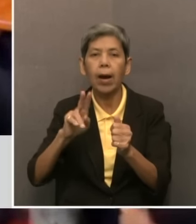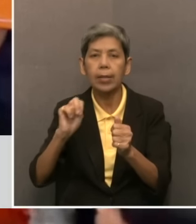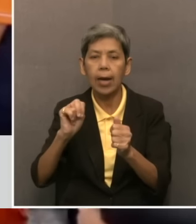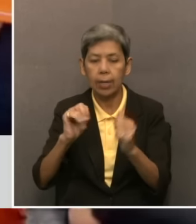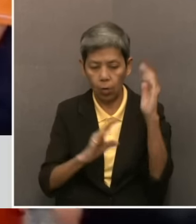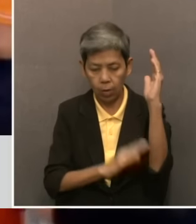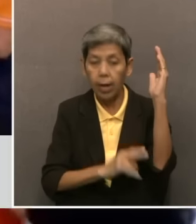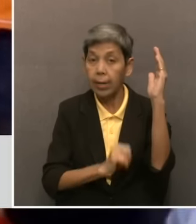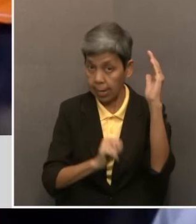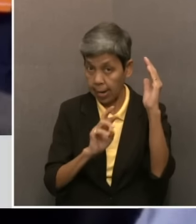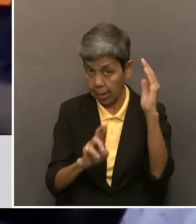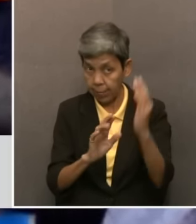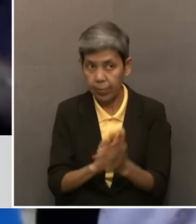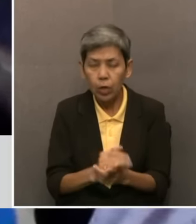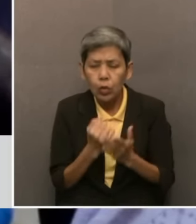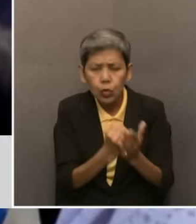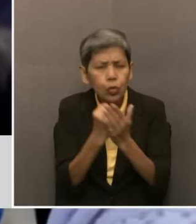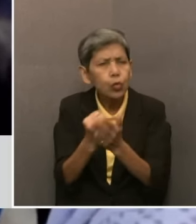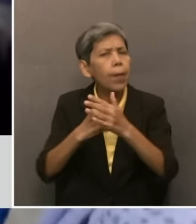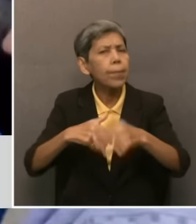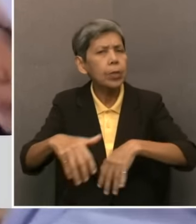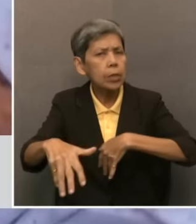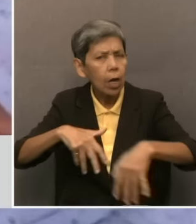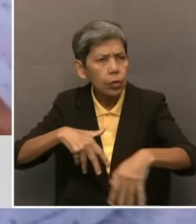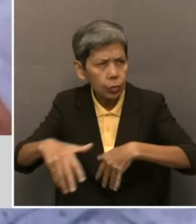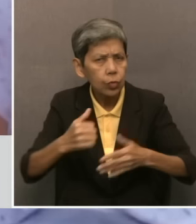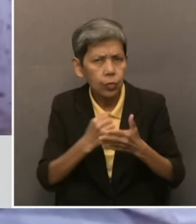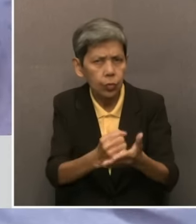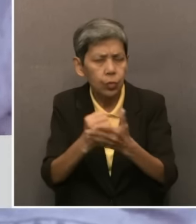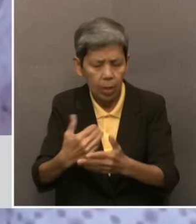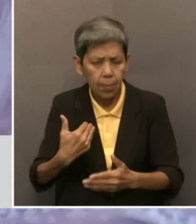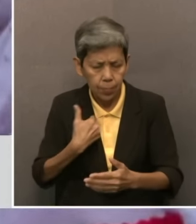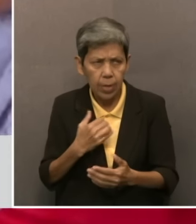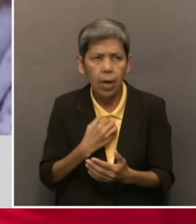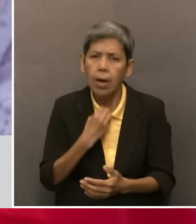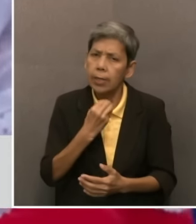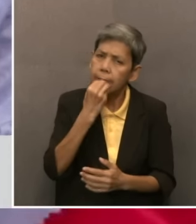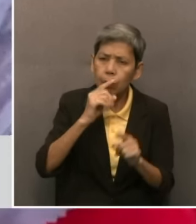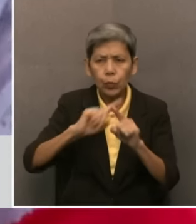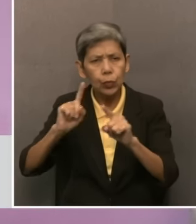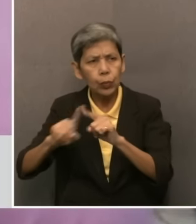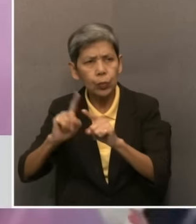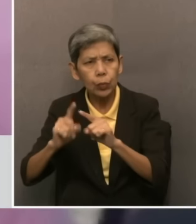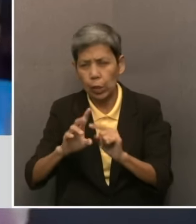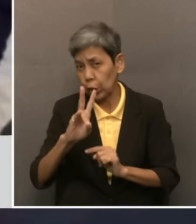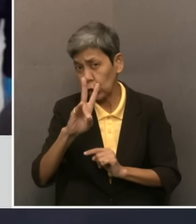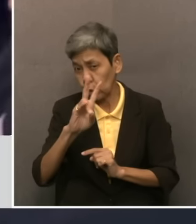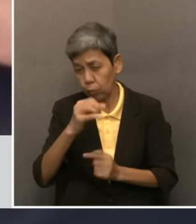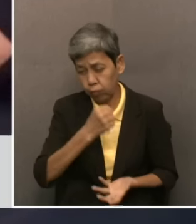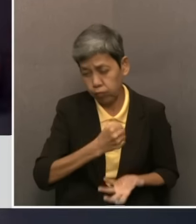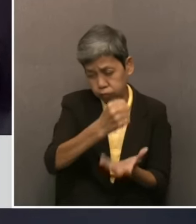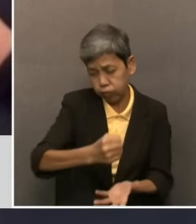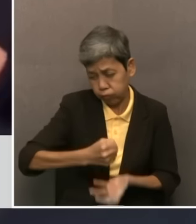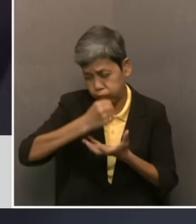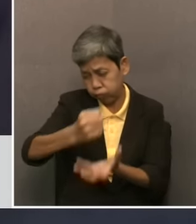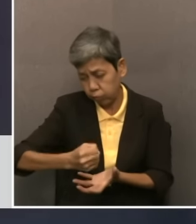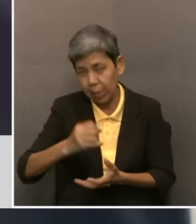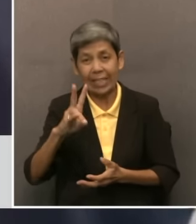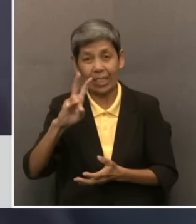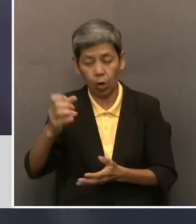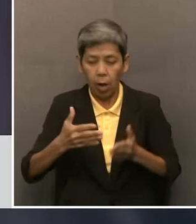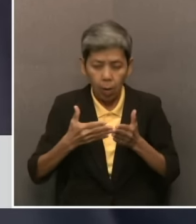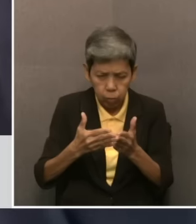ราธิวาสเพื่อที่จะไปช่วยเหลือพี่น้องประชาชนนะครับก็มีการแจกถุงยังชีพ700ถุงลงเรือกู้ภัยไป